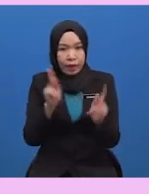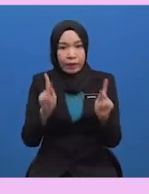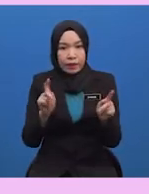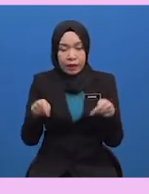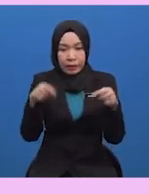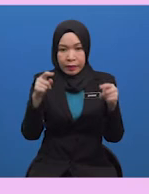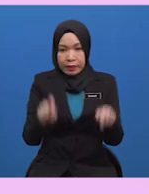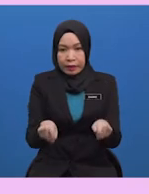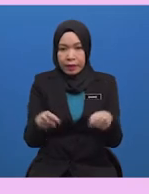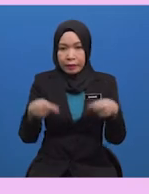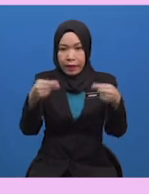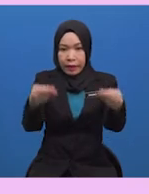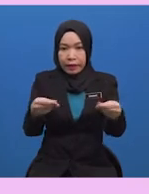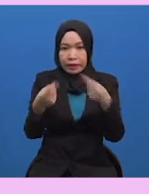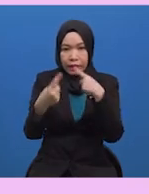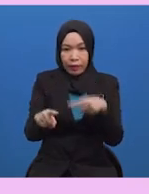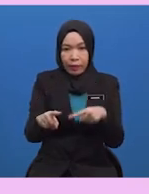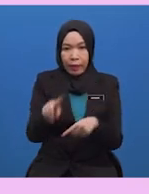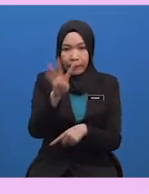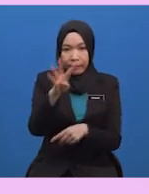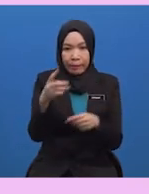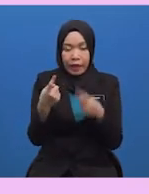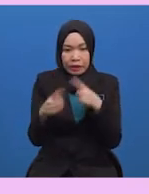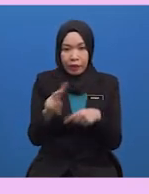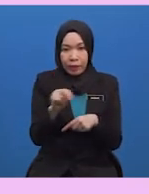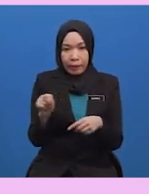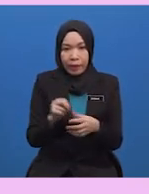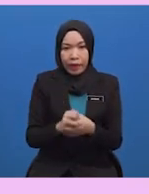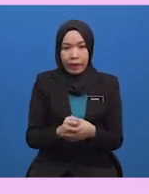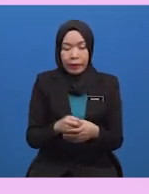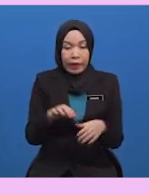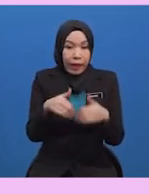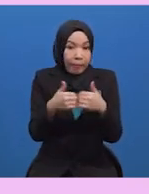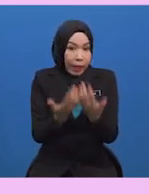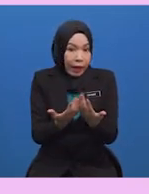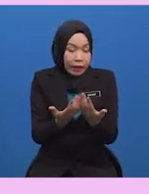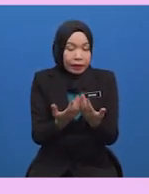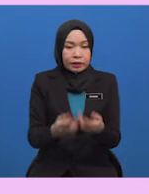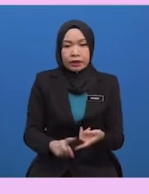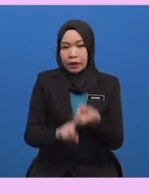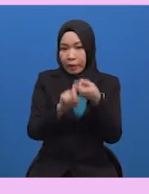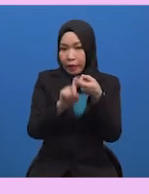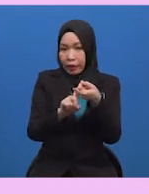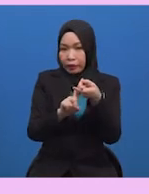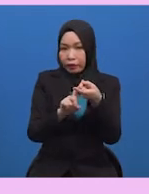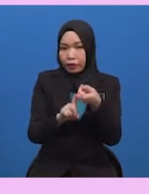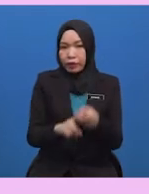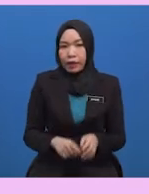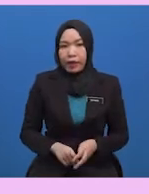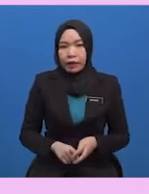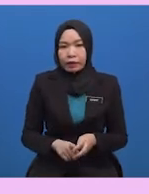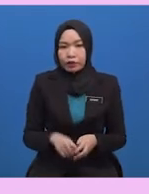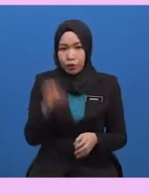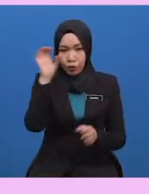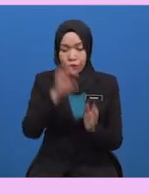di mana setiap isi tersebut perlu menunjukkan saling kebergantungan. Contoh, faktor tenaga